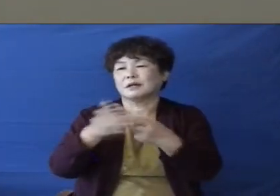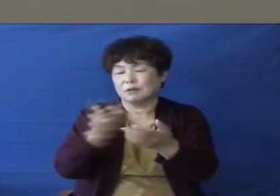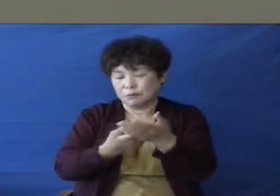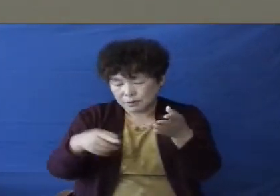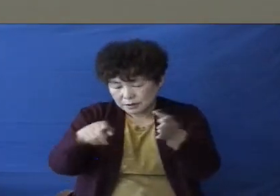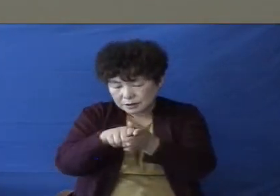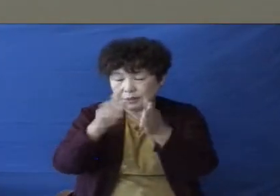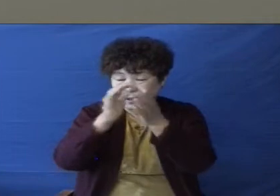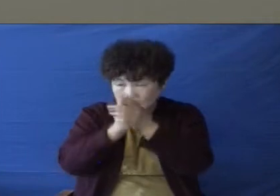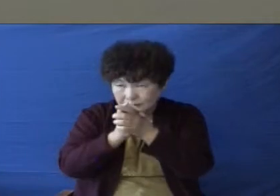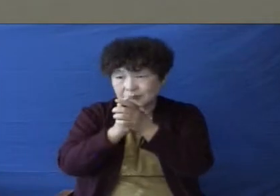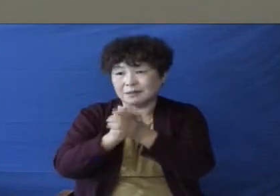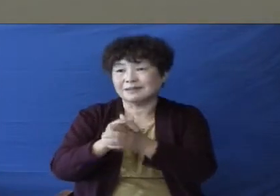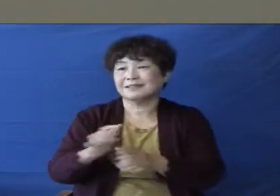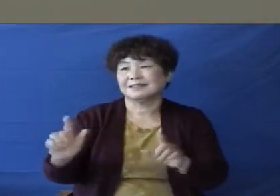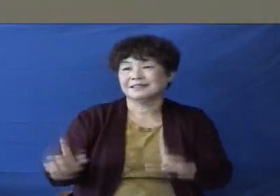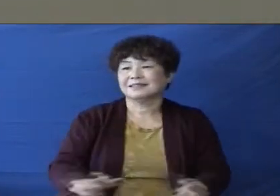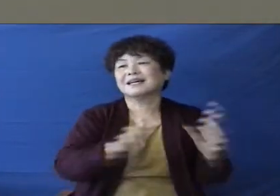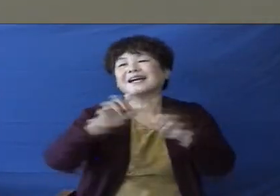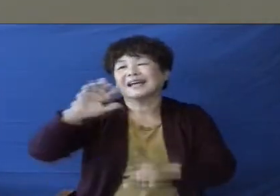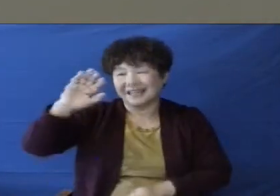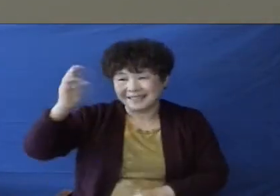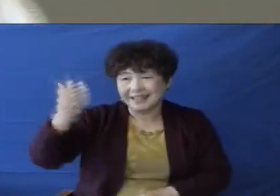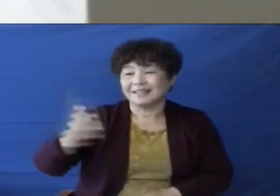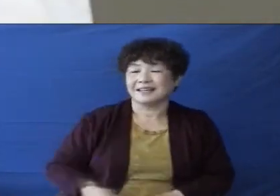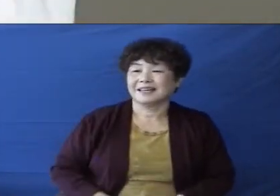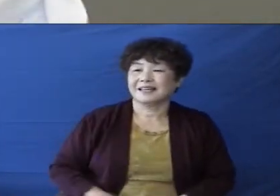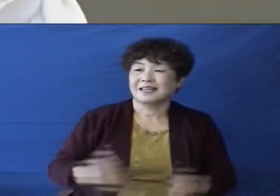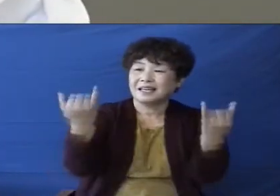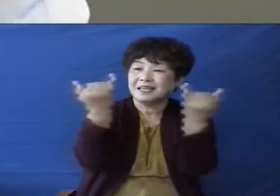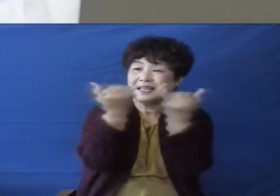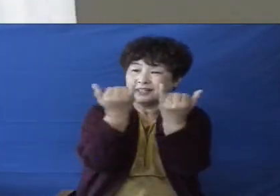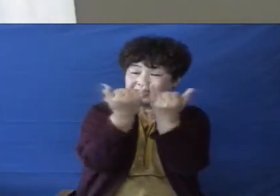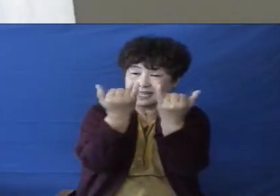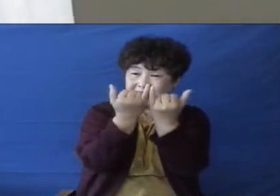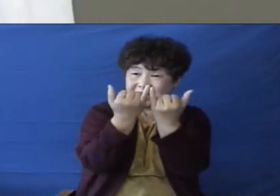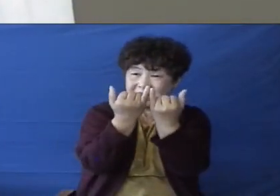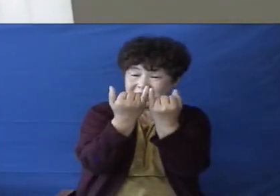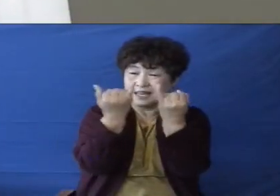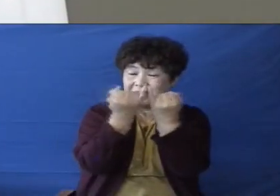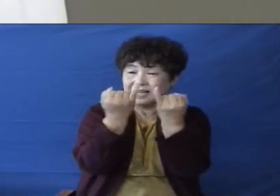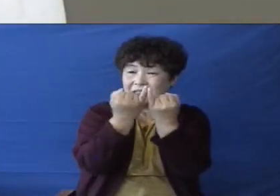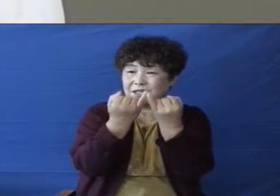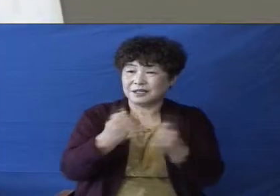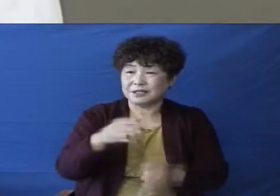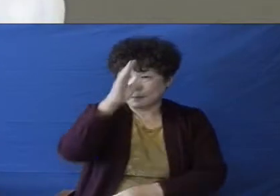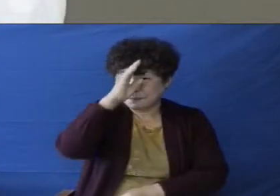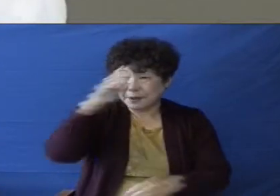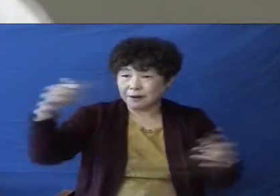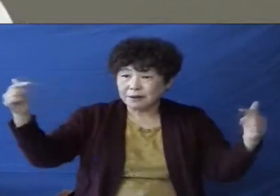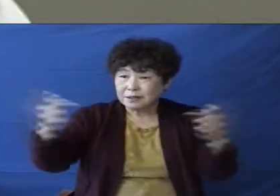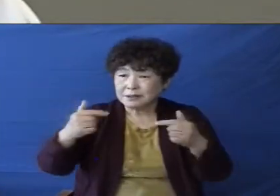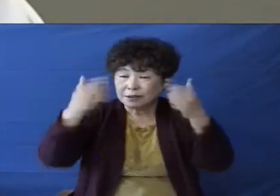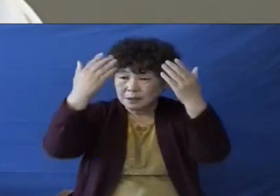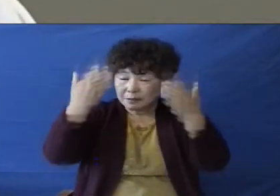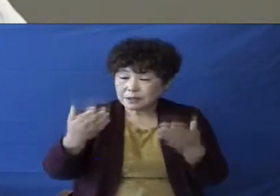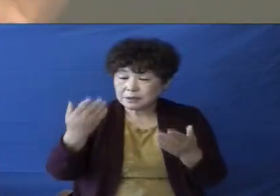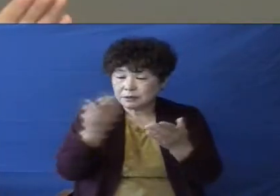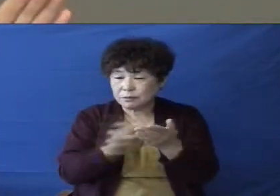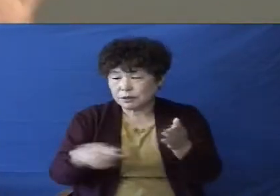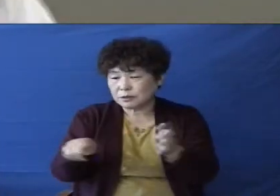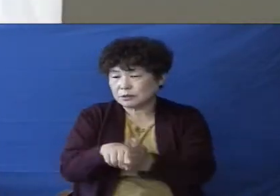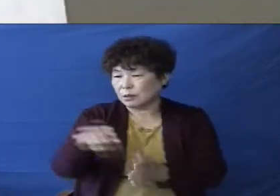말씀을 맺으면서 이 여인의 순전한 병고침 밭은 복 병고침 받으려고 그 곳에